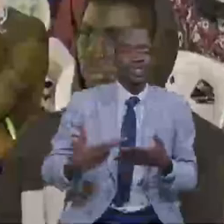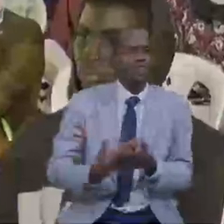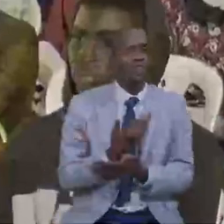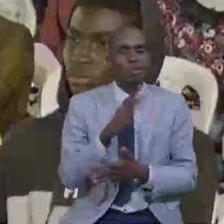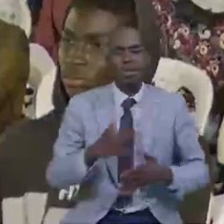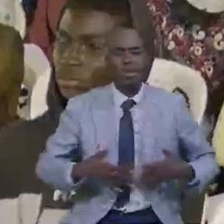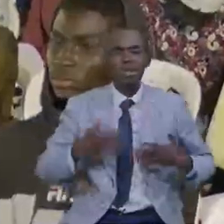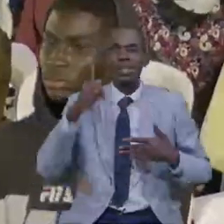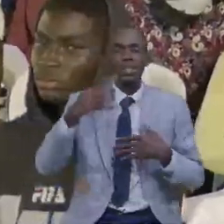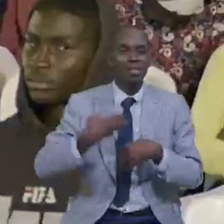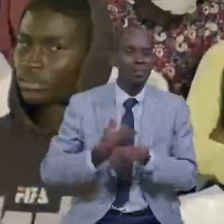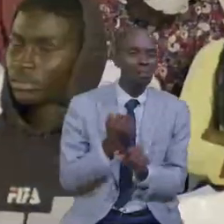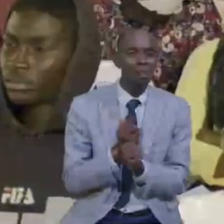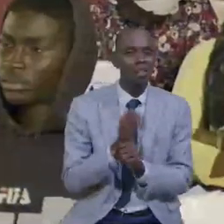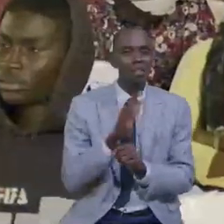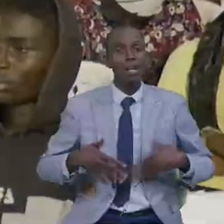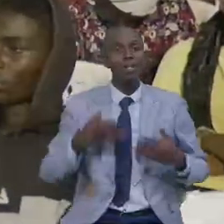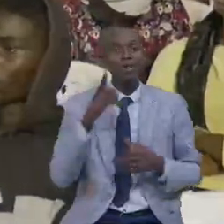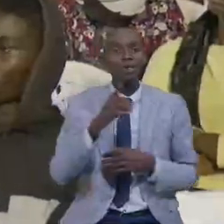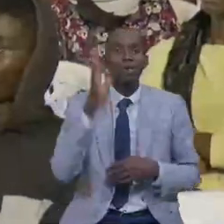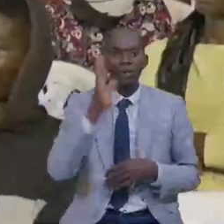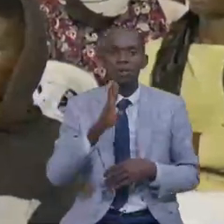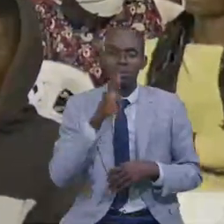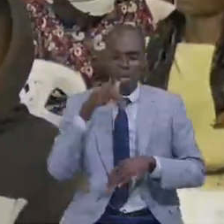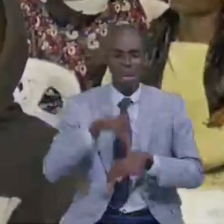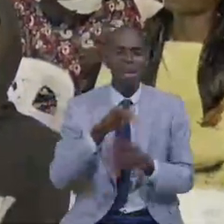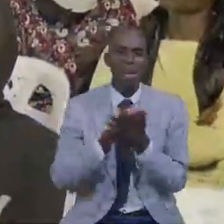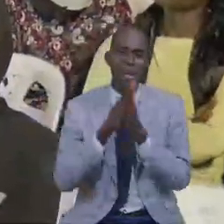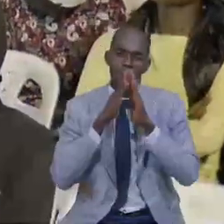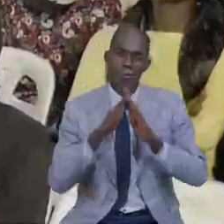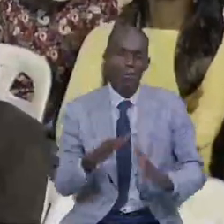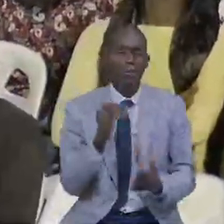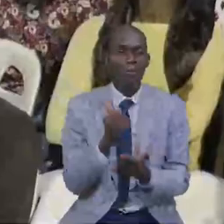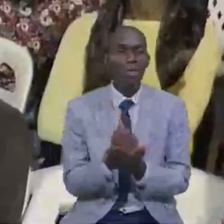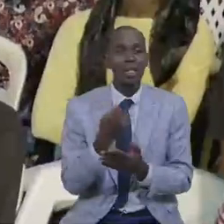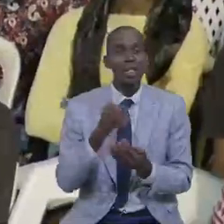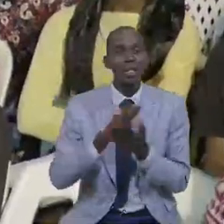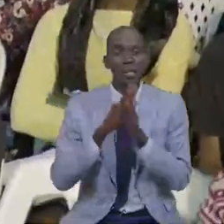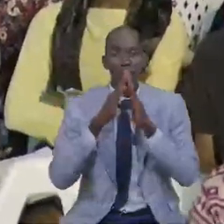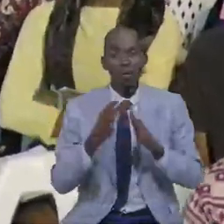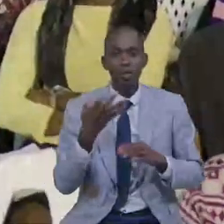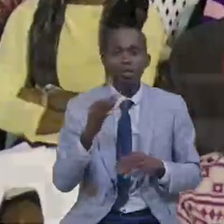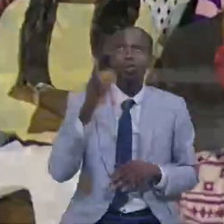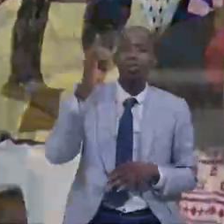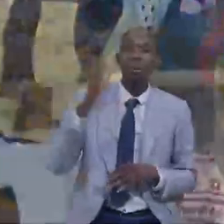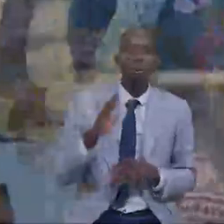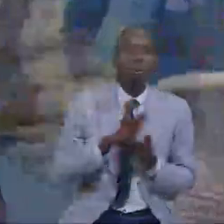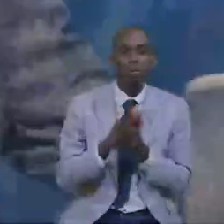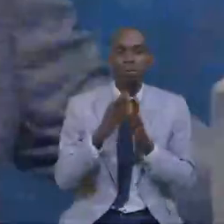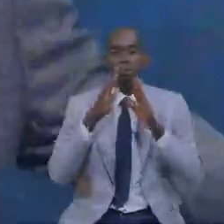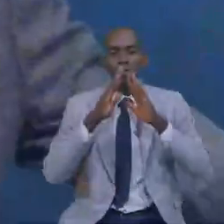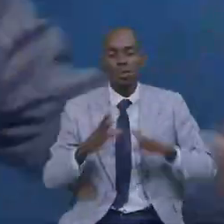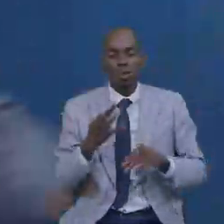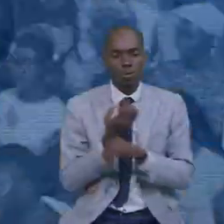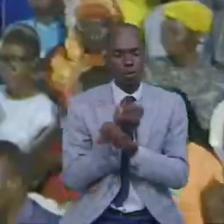renouvelle ta vie il remodel ta vie tu seras en paix la paix de Dieu la paix dans le